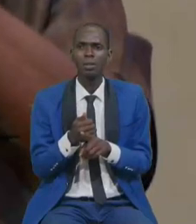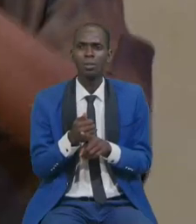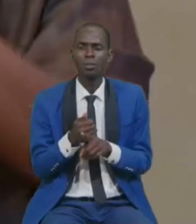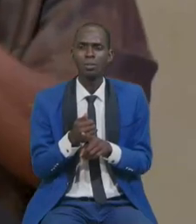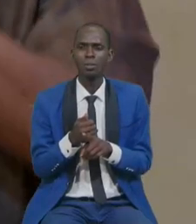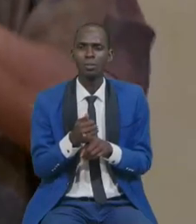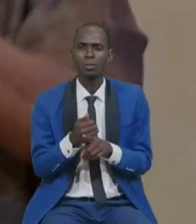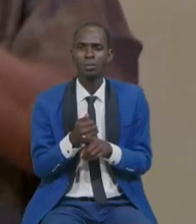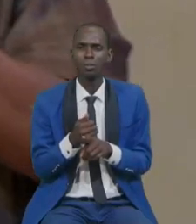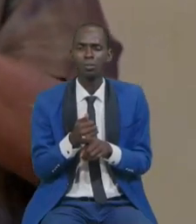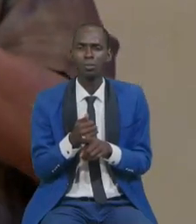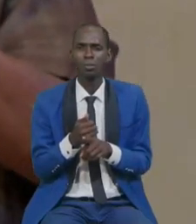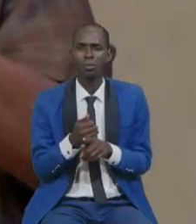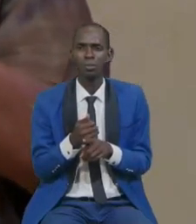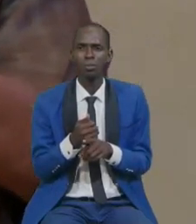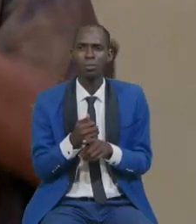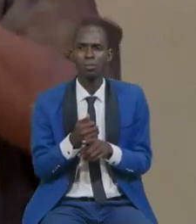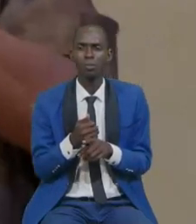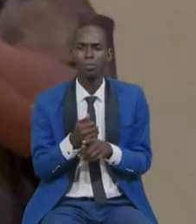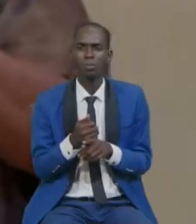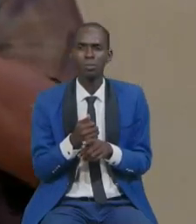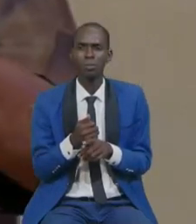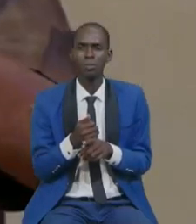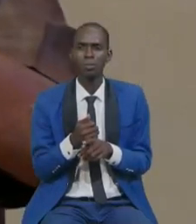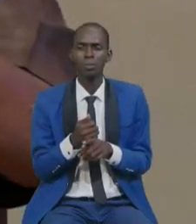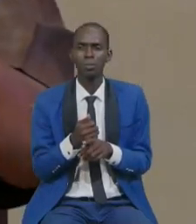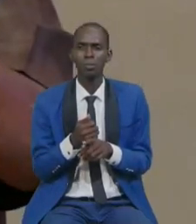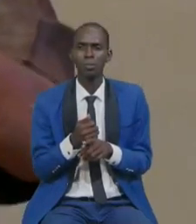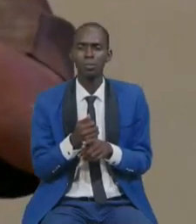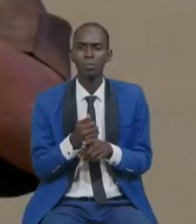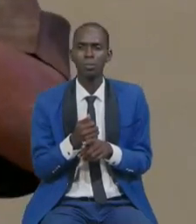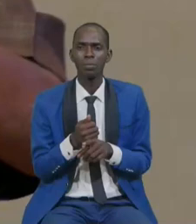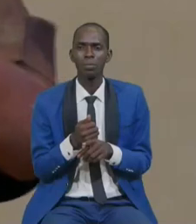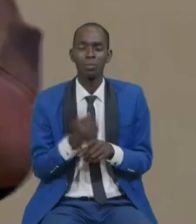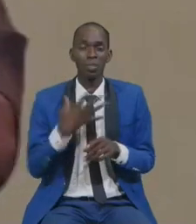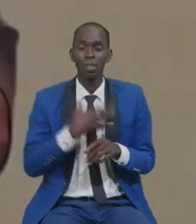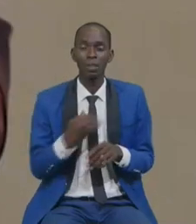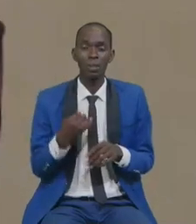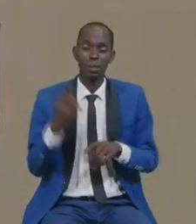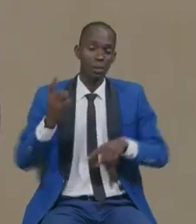le secrétaire, je ne pouvais pas parler. Mais à la gloire de Dieu,